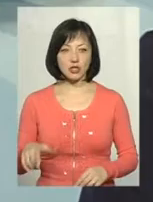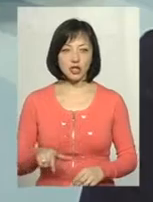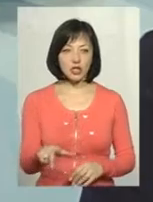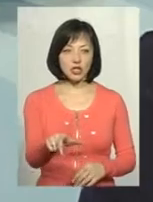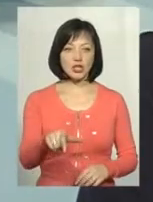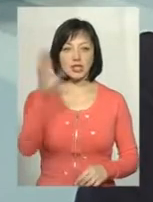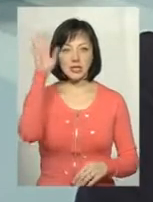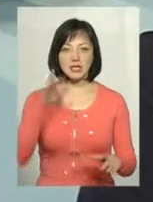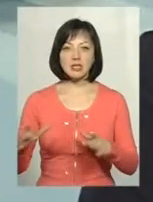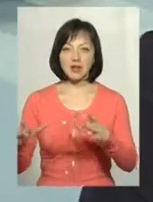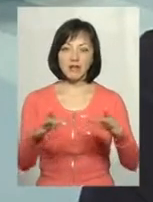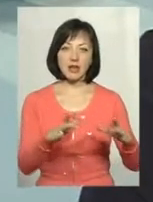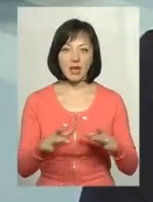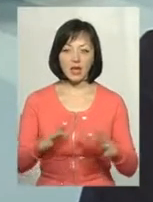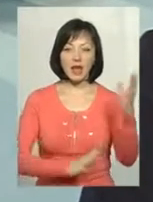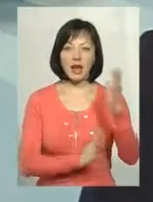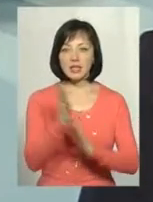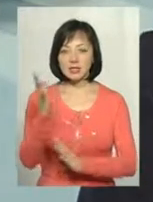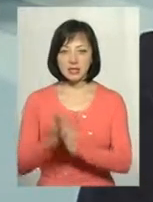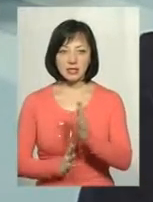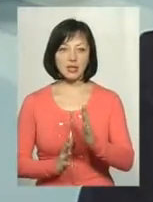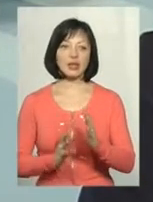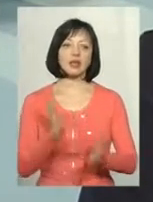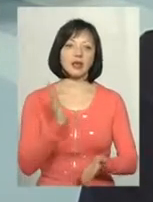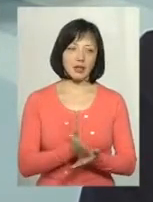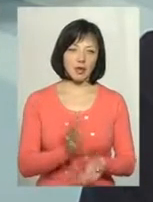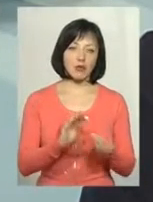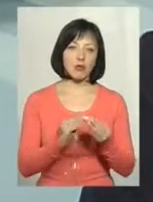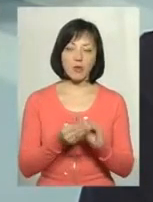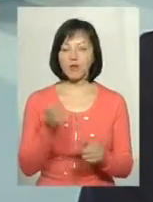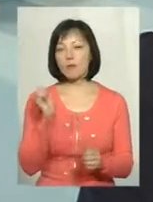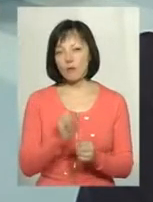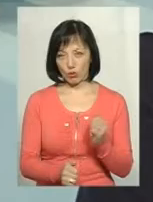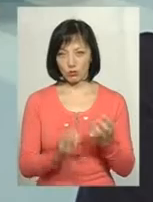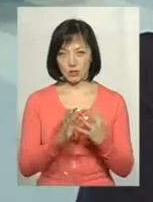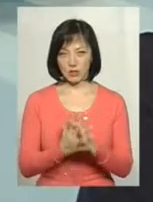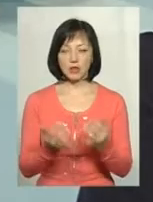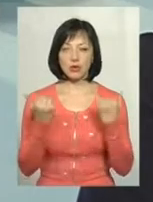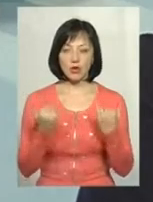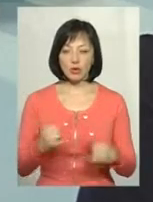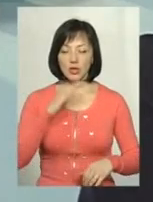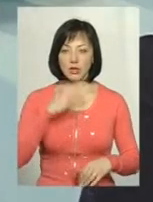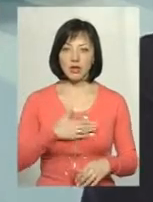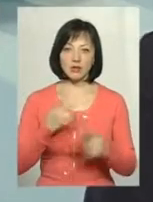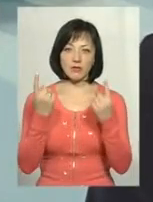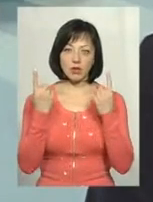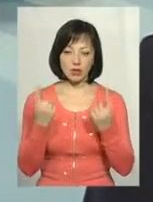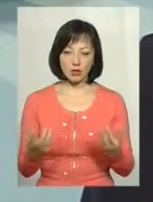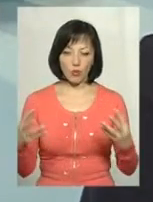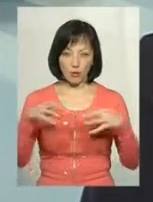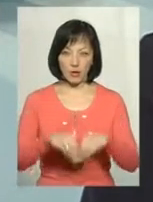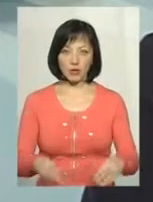ставки, лісополоси. Тобто є проблема це в кожному населеному пункту. Сьогодні на нашу таку величезну об'єднану